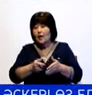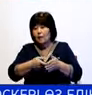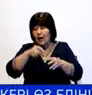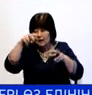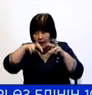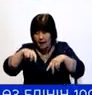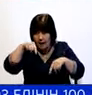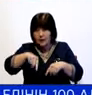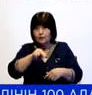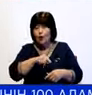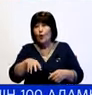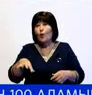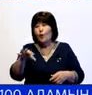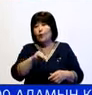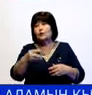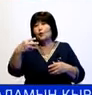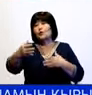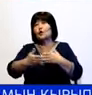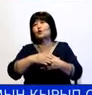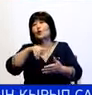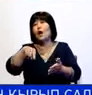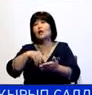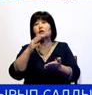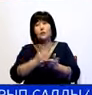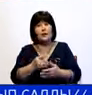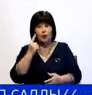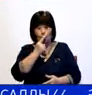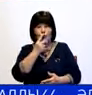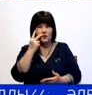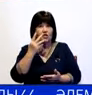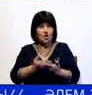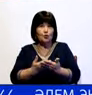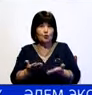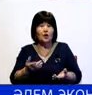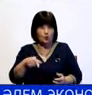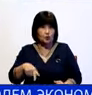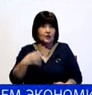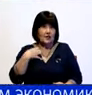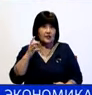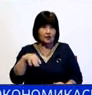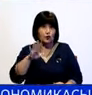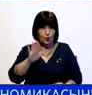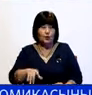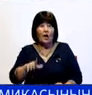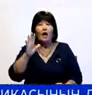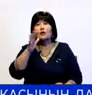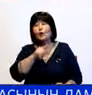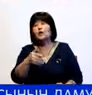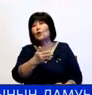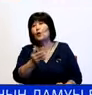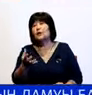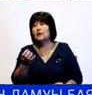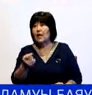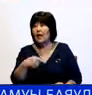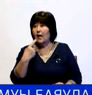қазбаларының негізінде қазір оғыздың 30-ға жуық қаласы бар екендігін көзіміз жетіп отыр. Бір Сырдың бойында. Алдағы уақытта біз оларды жаңағы айтып